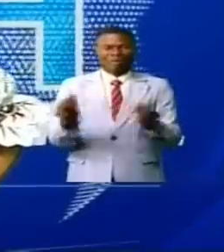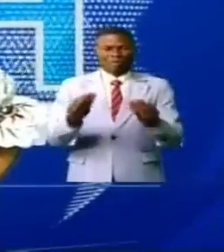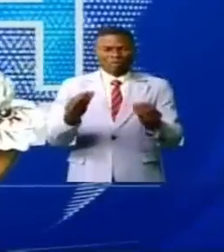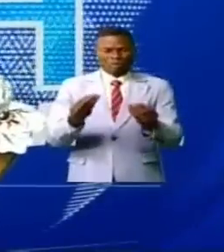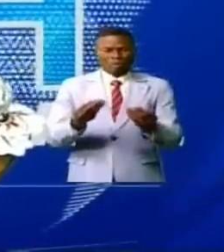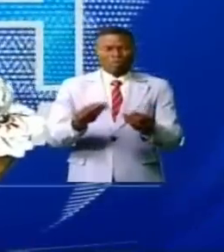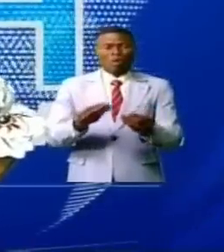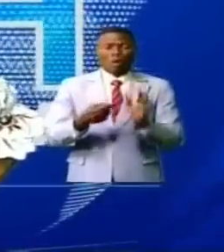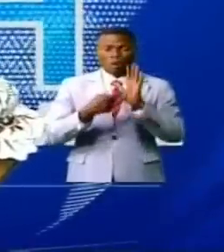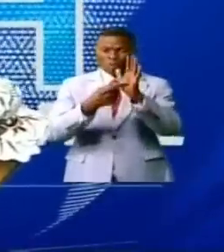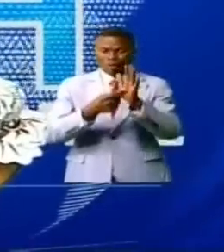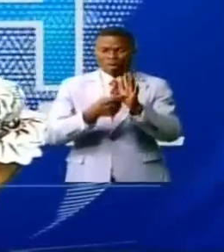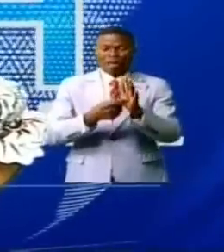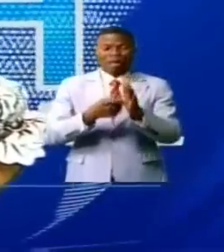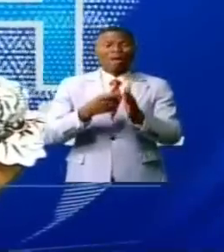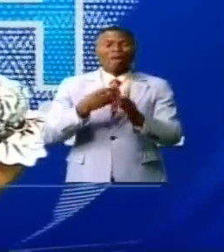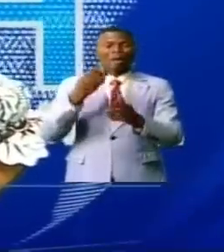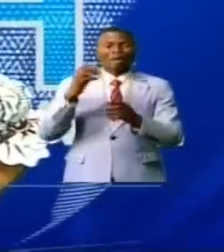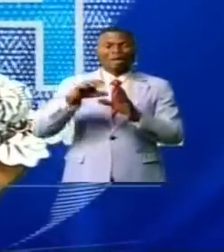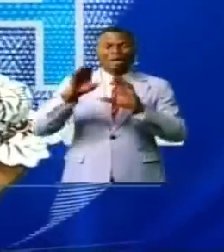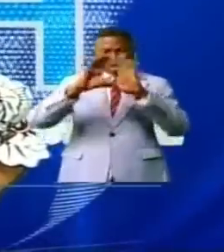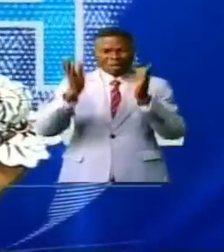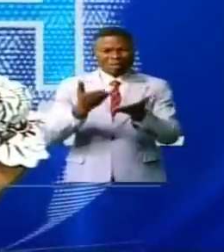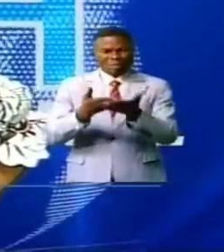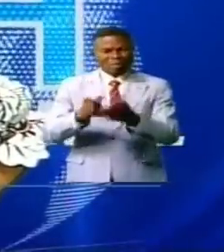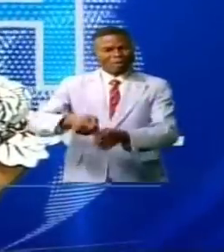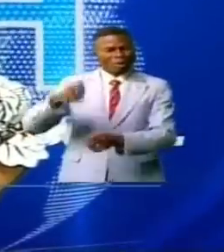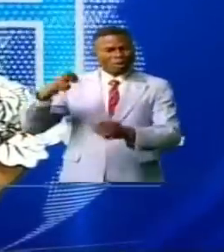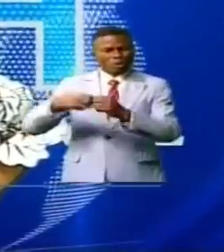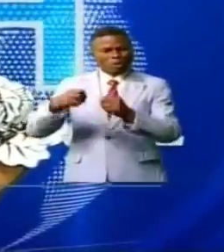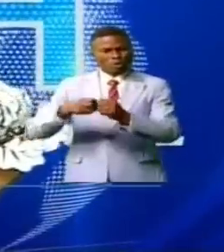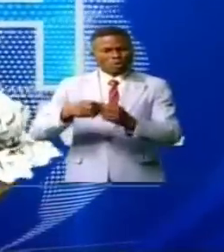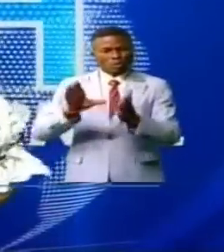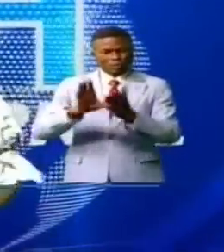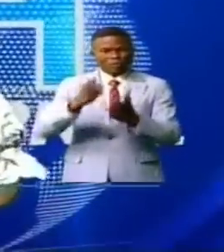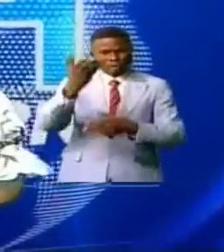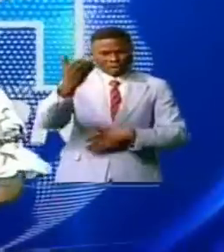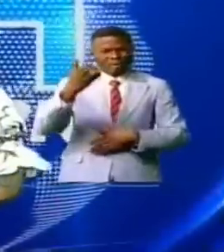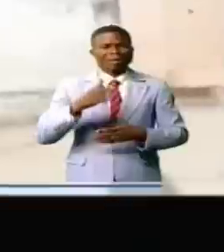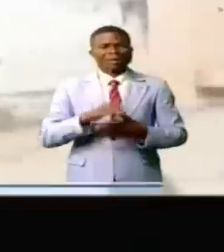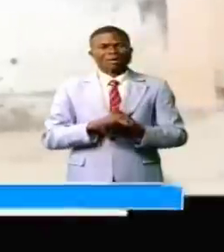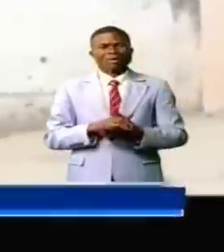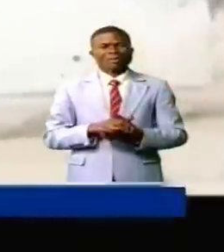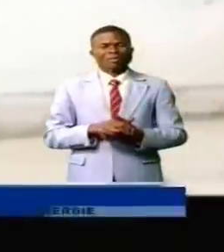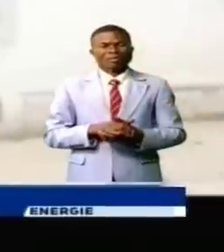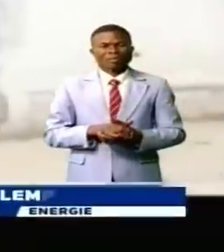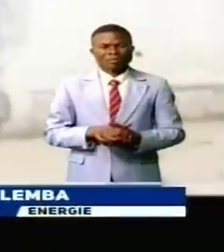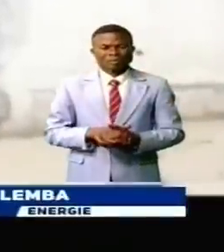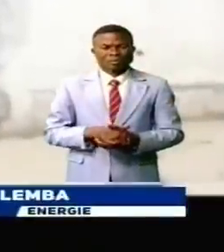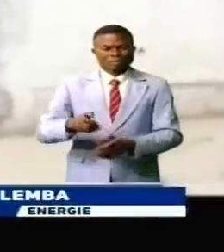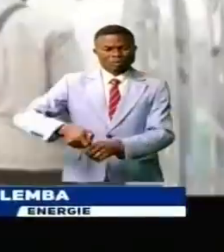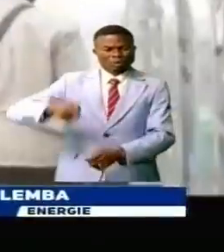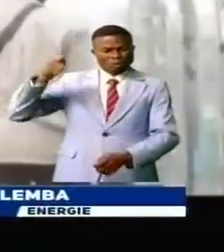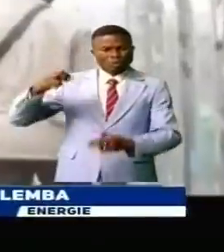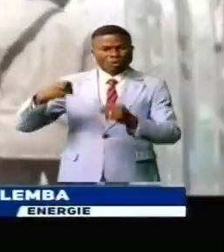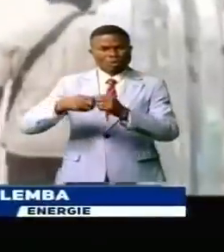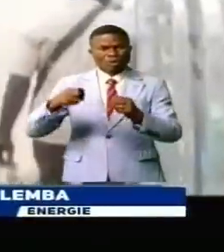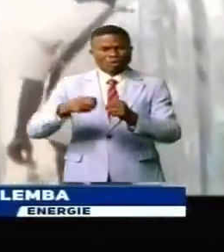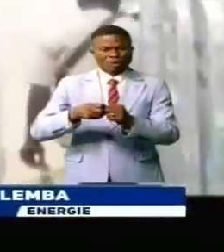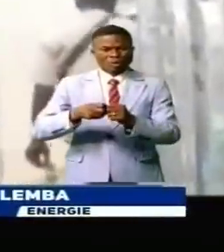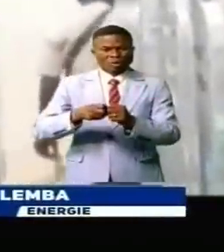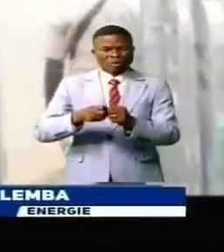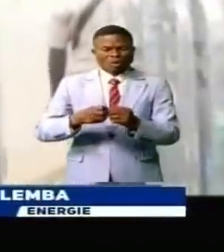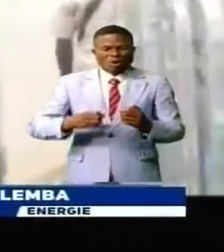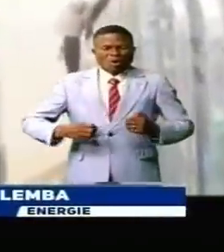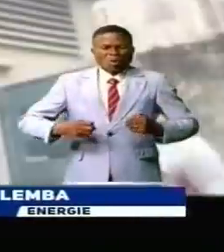en convaincre, faisons un tour à la cabine Rouzizi au terrain GD. Nos reporters y étaient. Une cabine électrique coincée entre